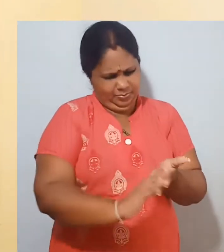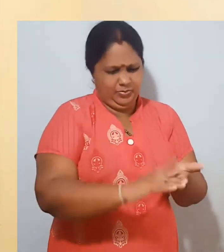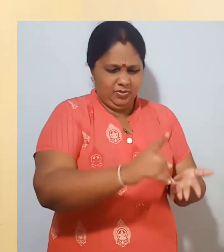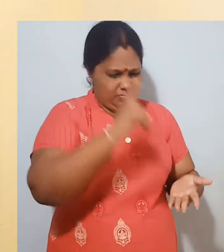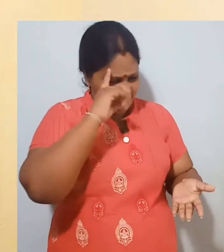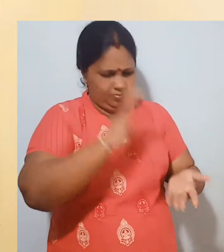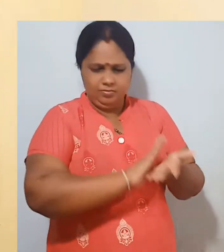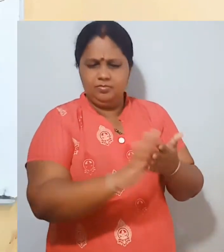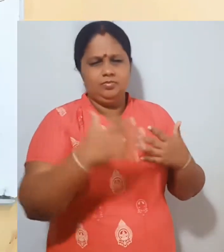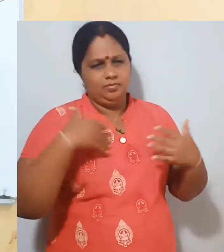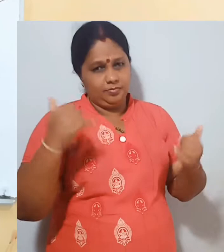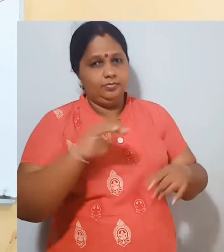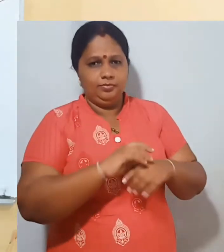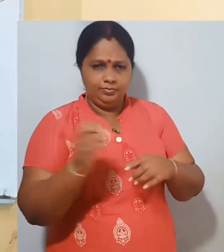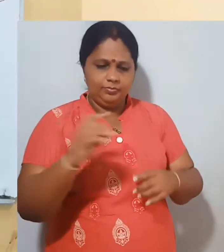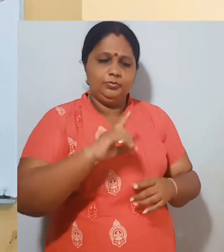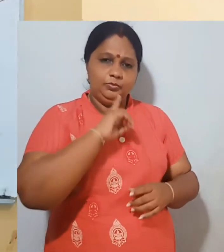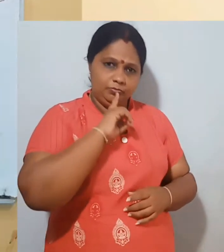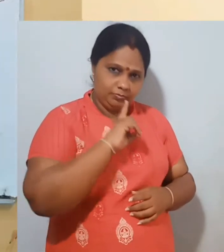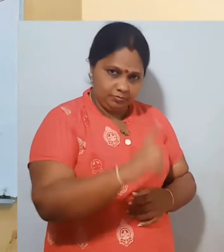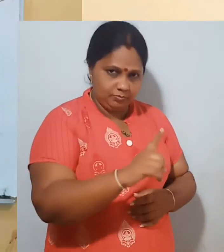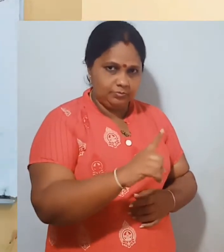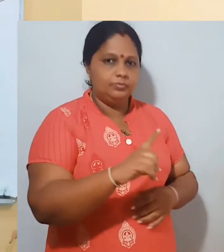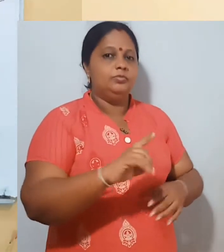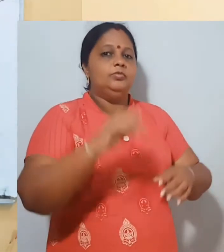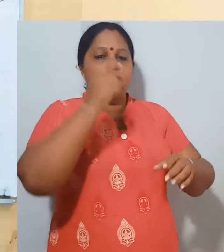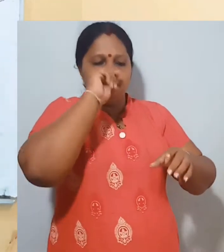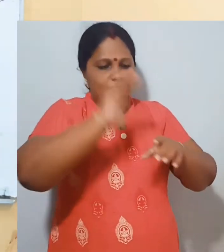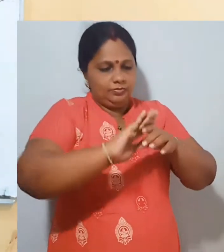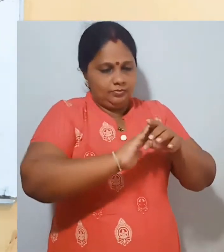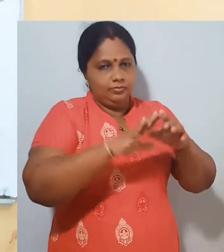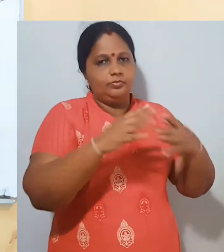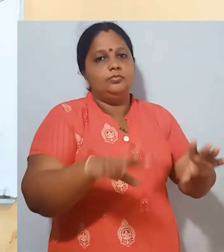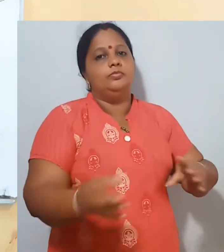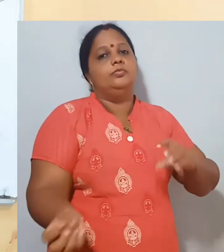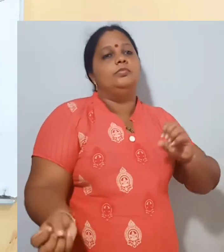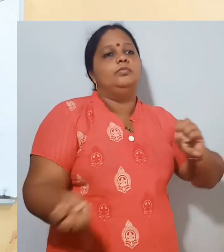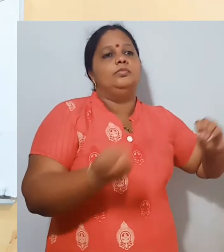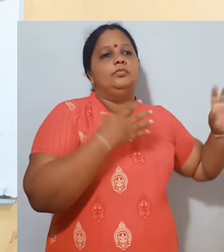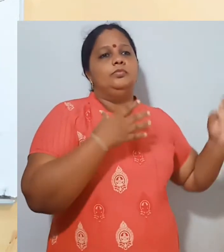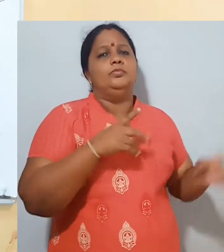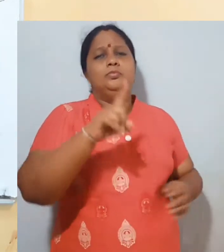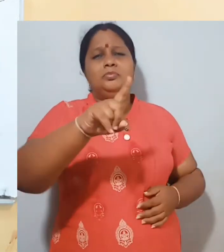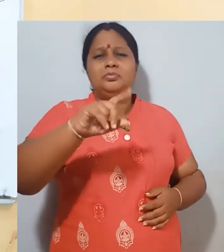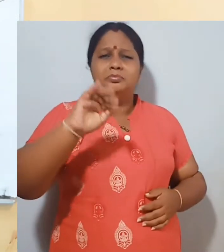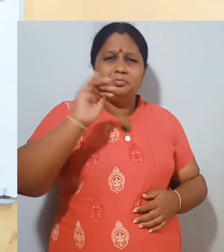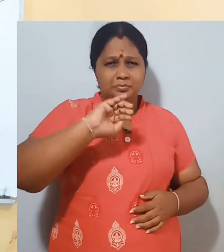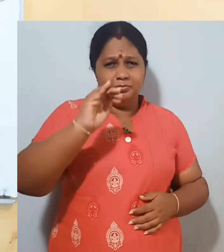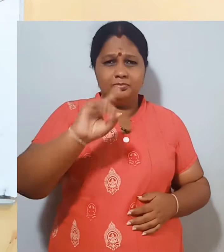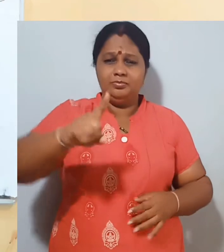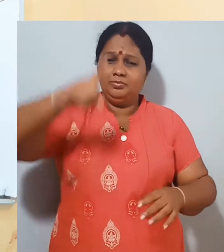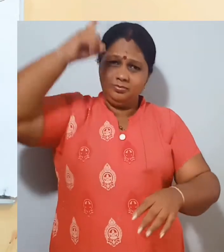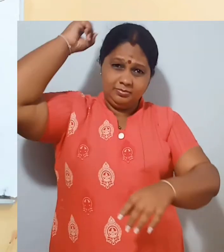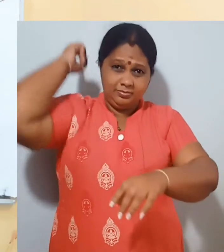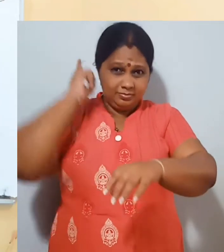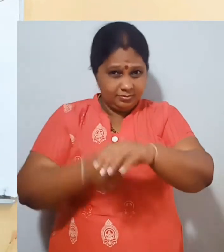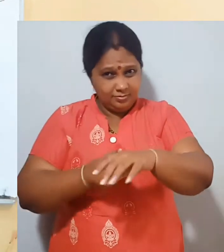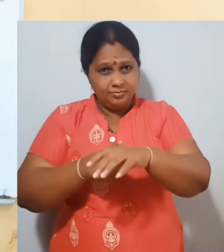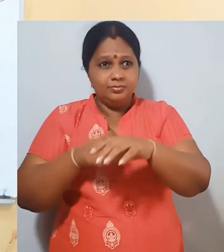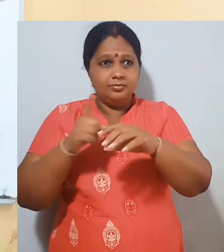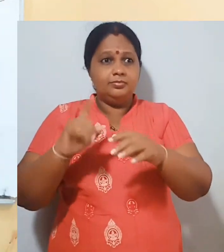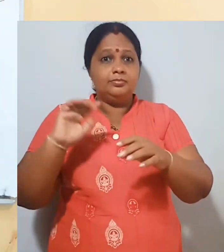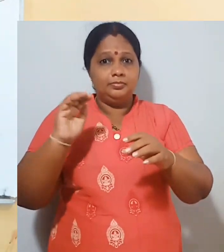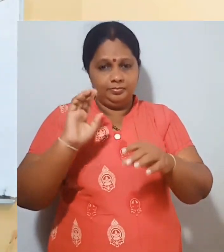ஹாஸ்பிட்டலுக்கு கொண்டு சேர்க்கும். ஆனால் போகக்குள்ள ஏதுமாக இருந்தால் பாம்பை நீங்கள் அடிச்சிருந்தீங்கன்னா அல்லது அடிக்கக்கூடிய வசதி இருக்குமா இருந்தால் பாம்பை